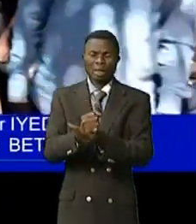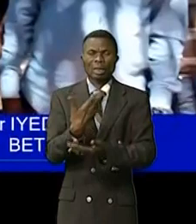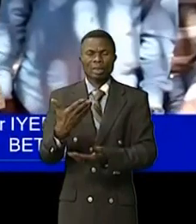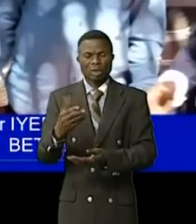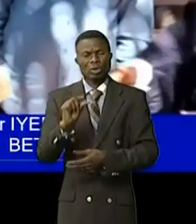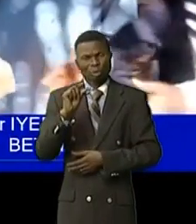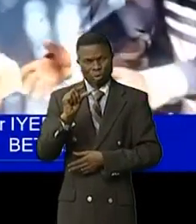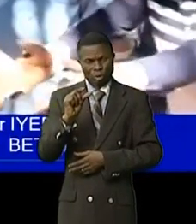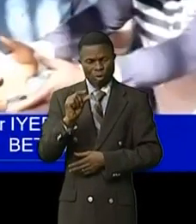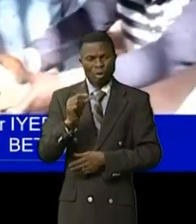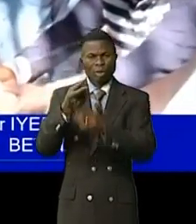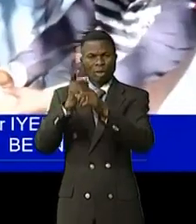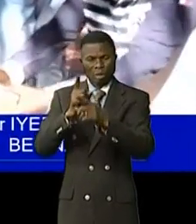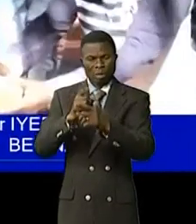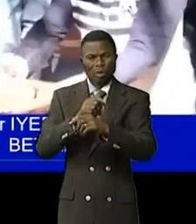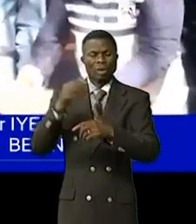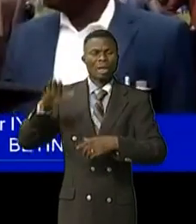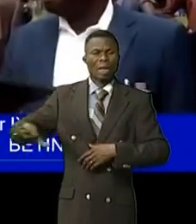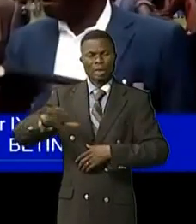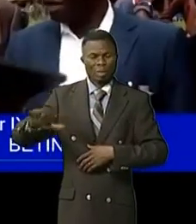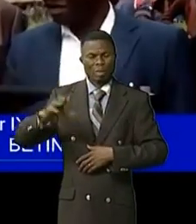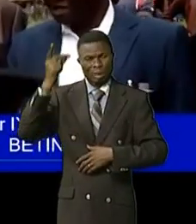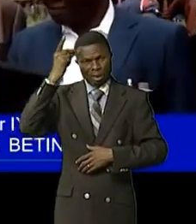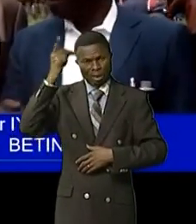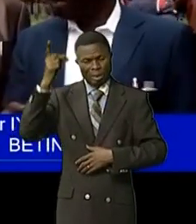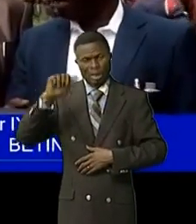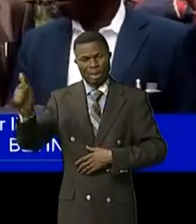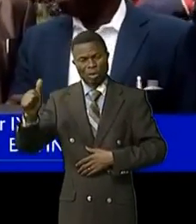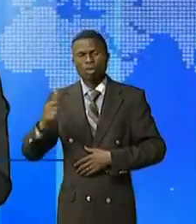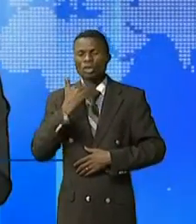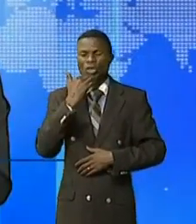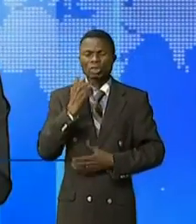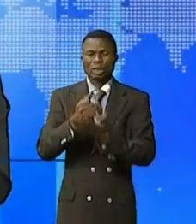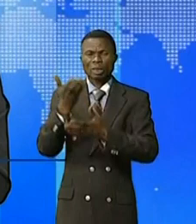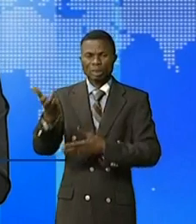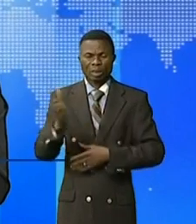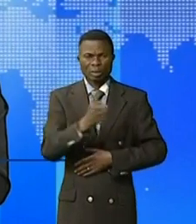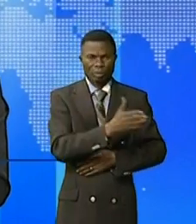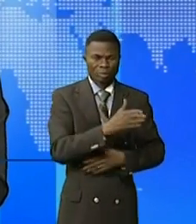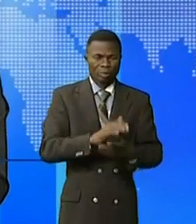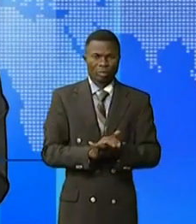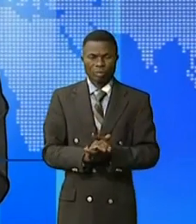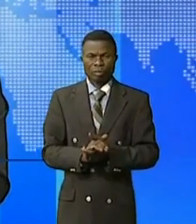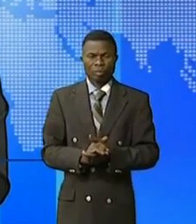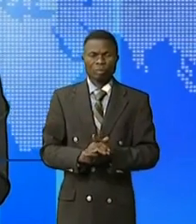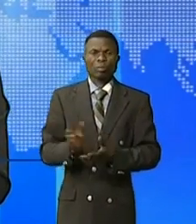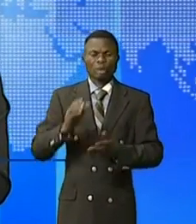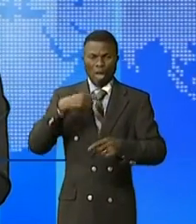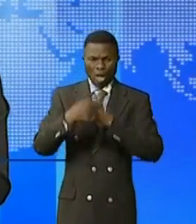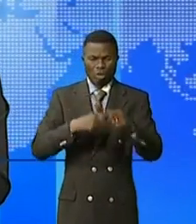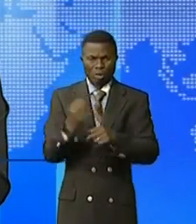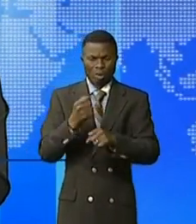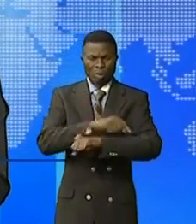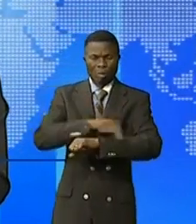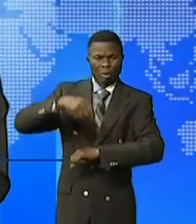d'envergure qui doit venir des instances nationales et d'autres partenaires. Et puis la rentrée judiciaire, la Cour de cassation